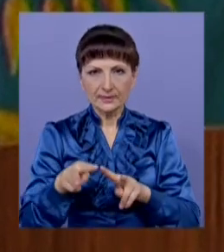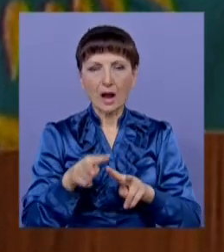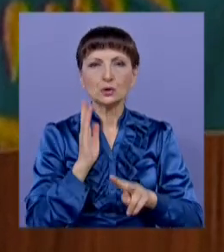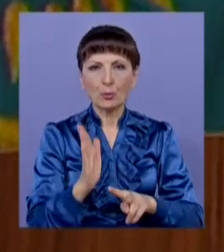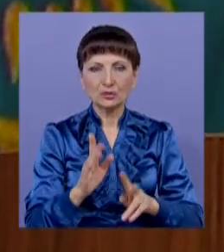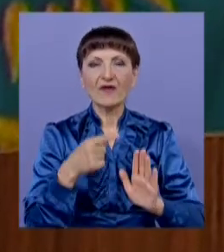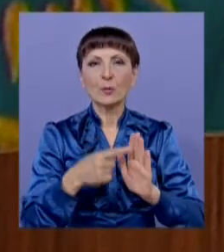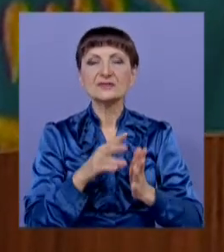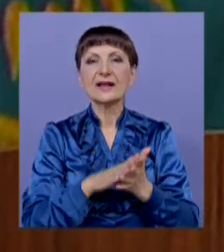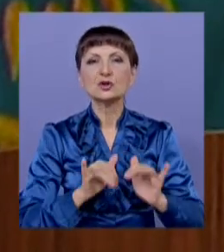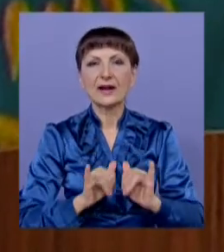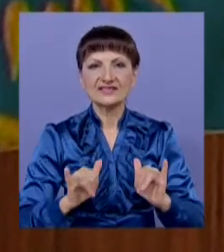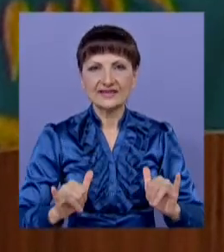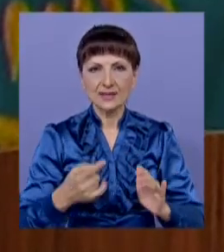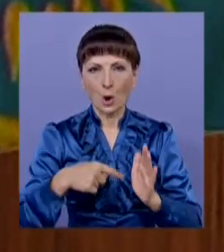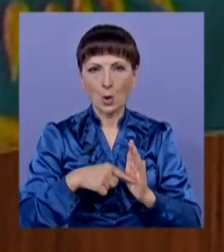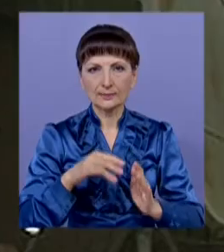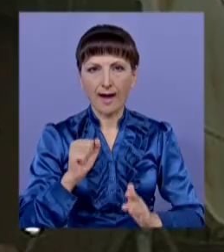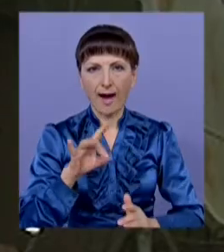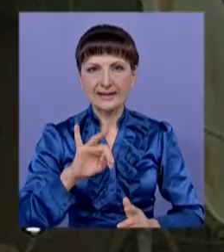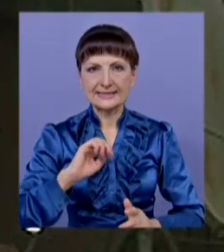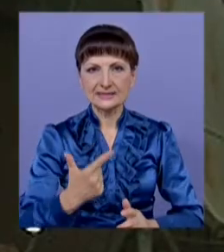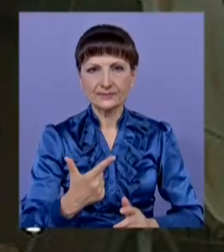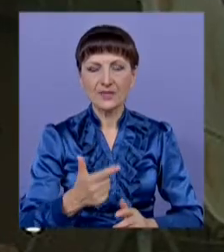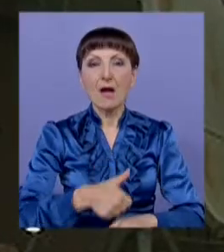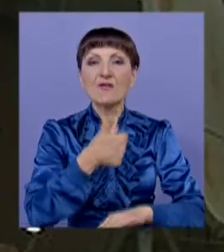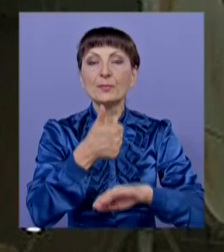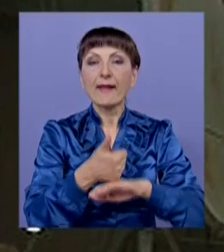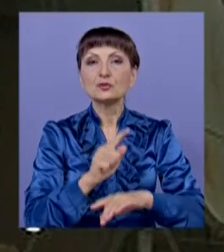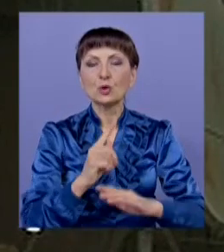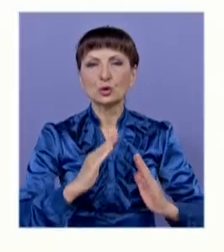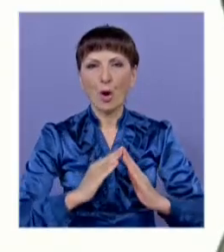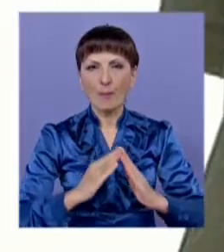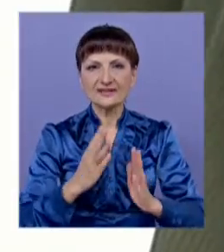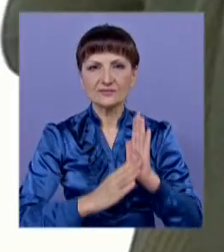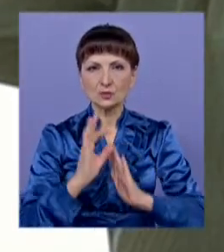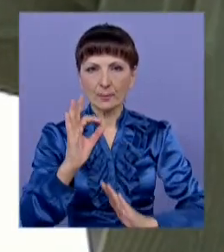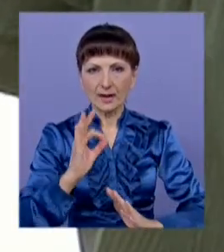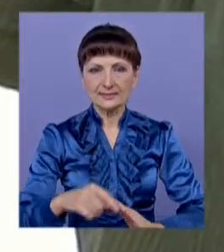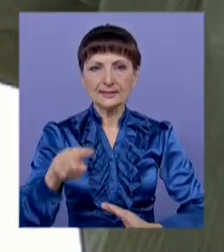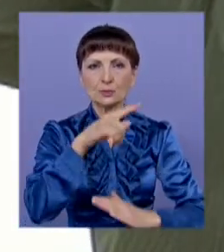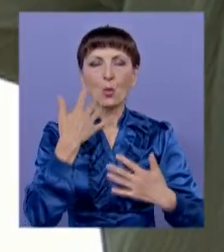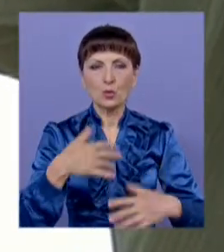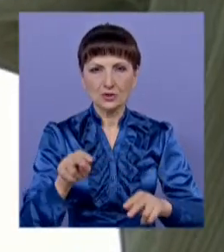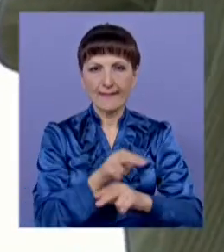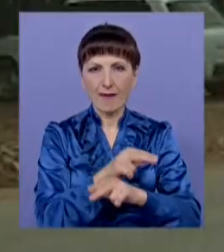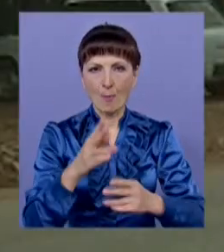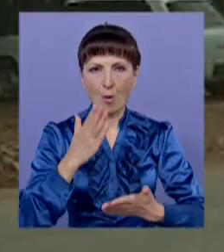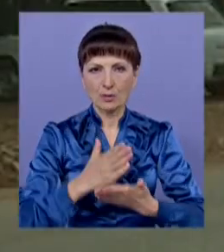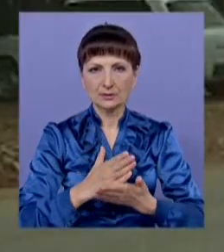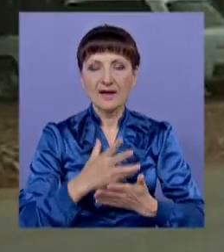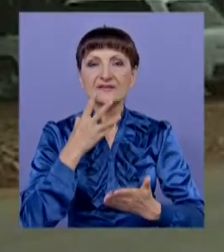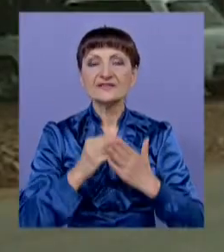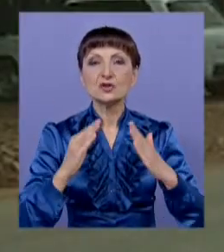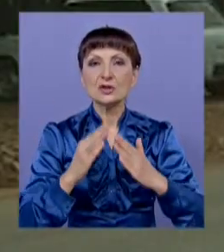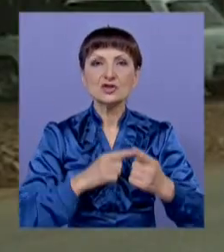контроле вопросы дальнейшего развития города Арысь. В приоритете дома, 90% из которых уже отремонтировали. В свои